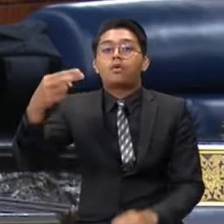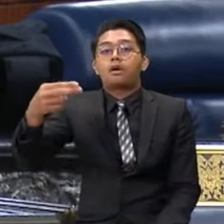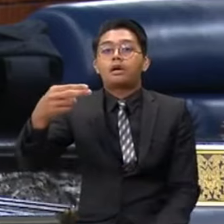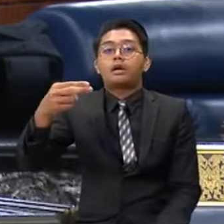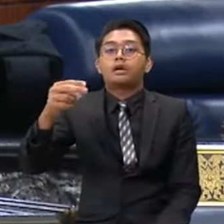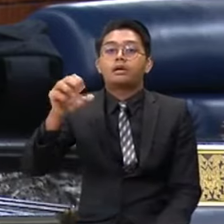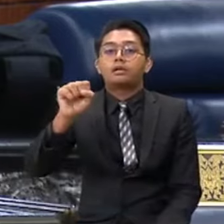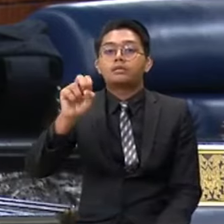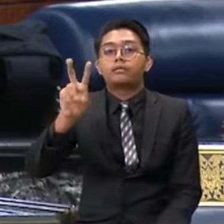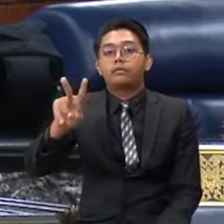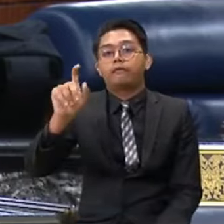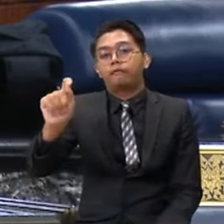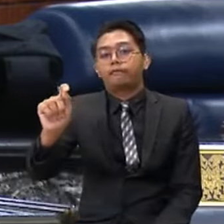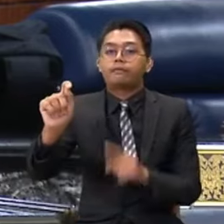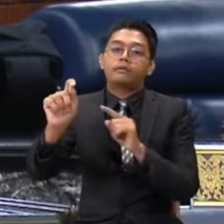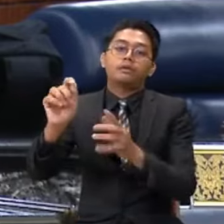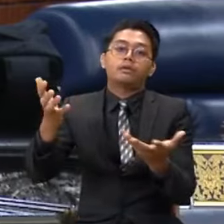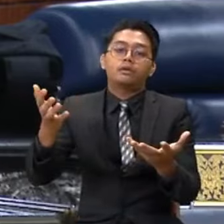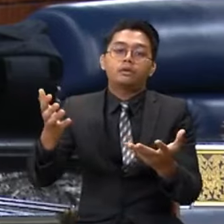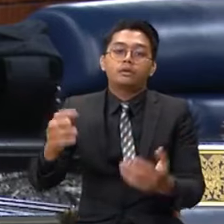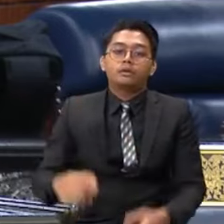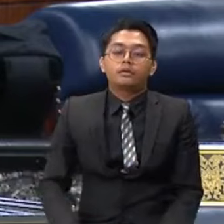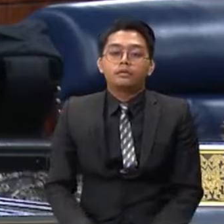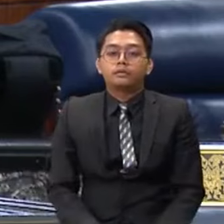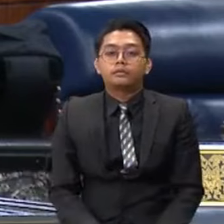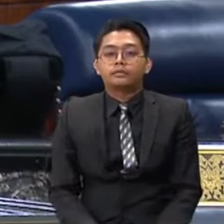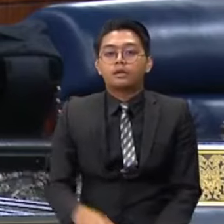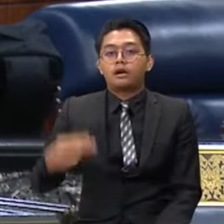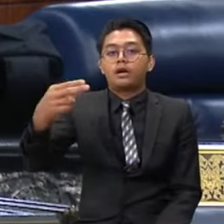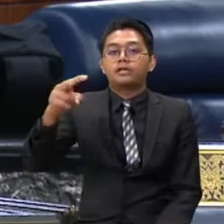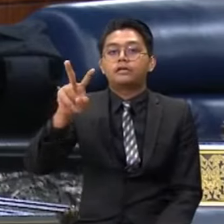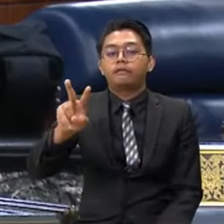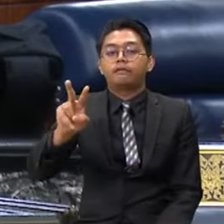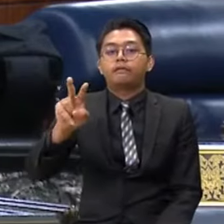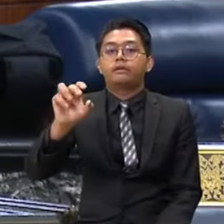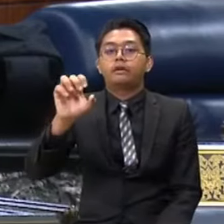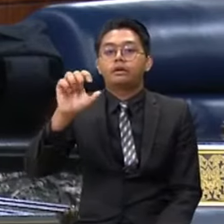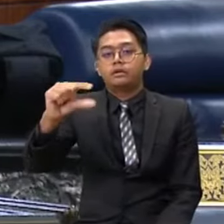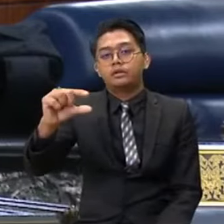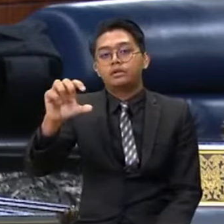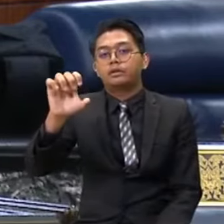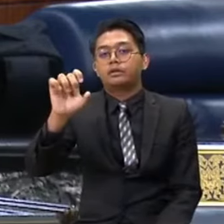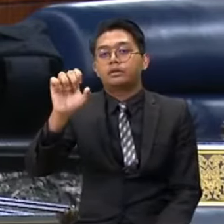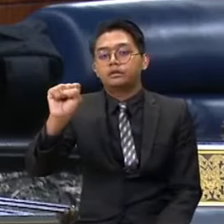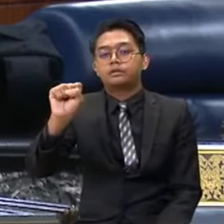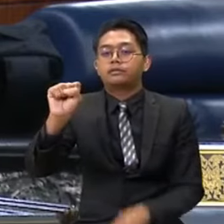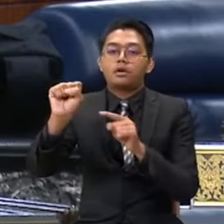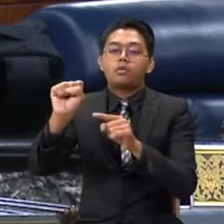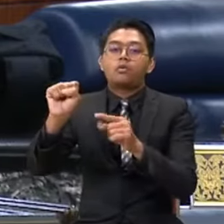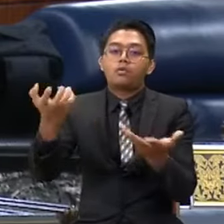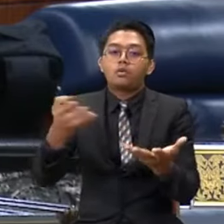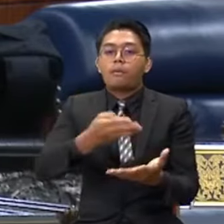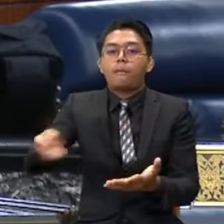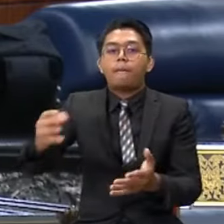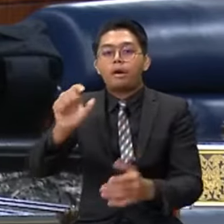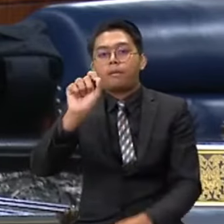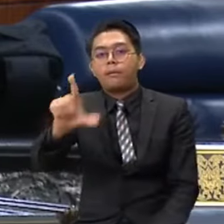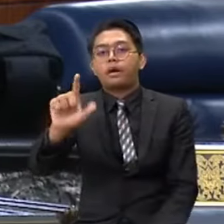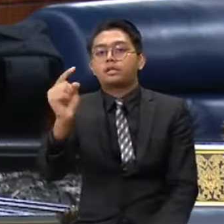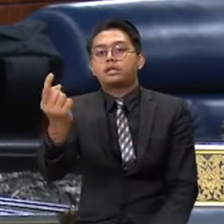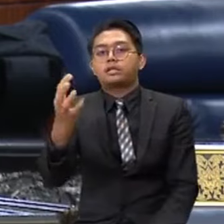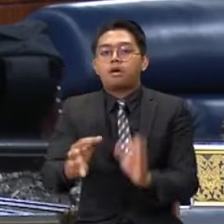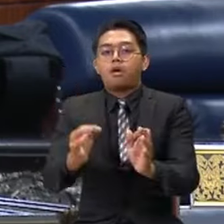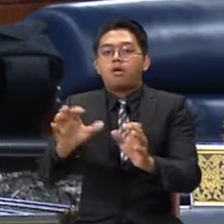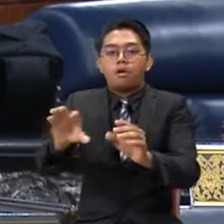tiba-tiba ini juga jadian Apa itu high value goodx itu untuk barang yang mahal saja Siapa yang beli barang mahal dia